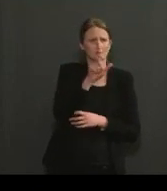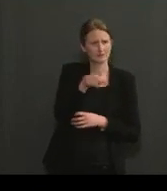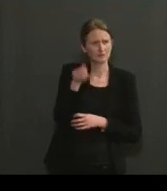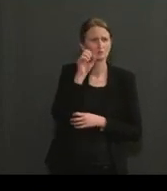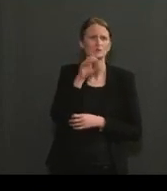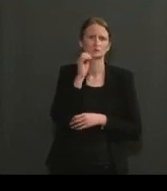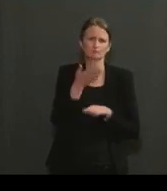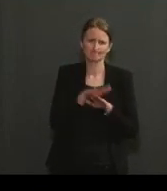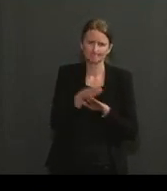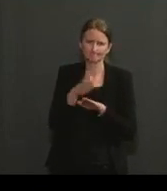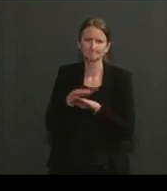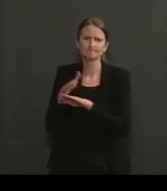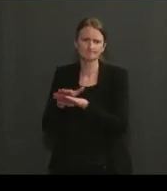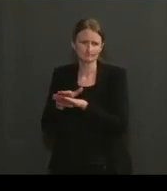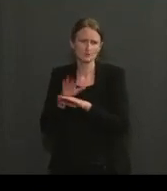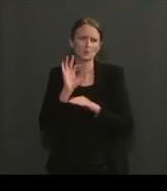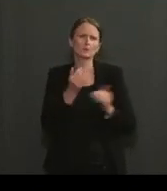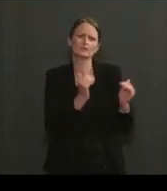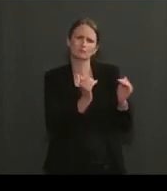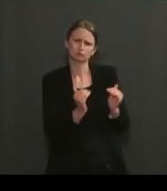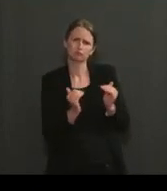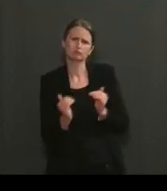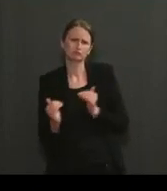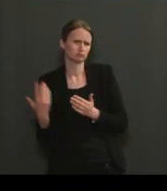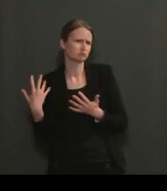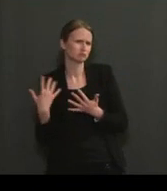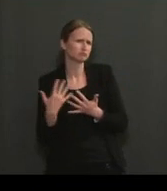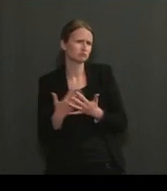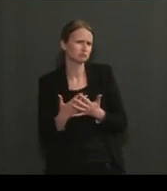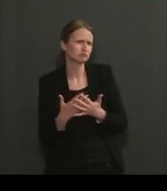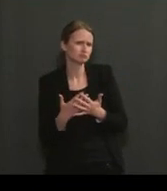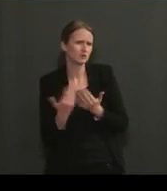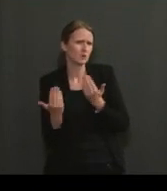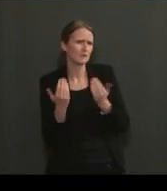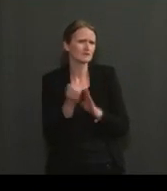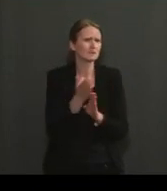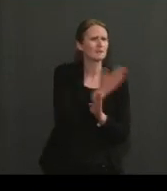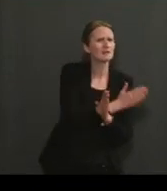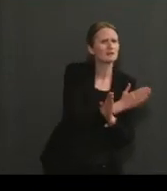diminuer et de l'ordre de 24% par rapport à la semaine précédente.